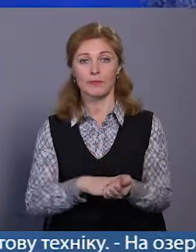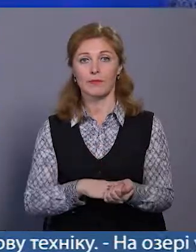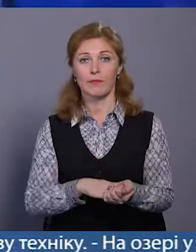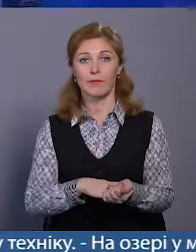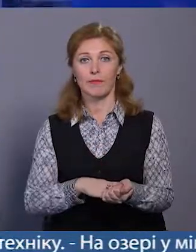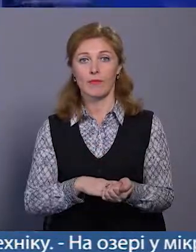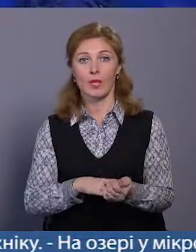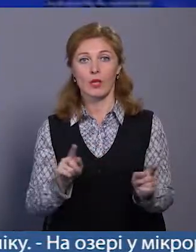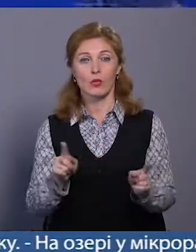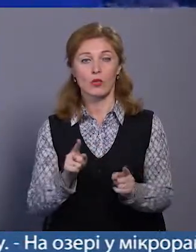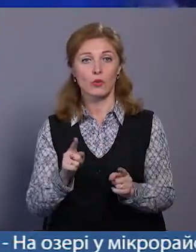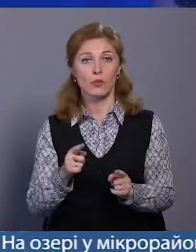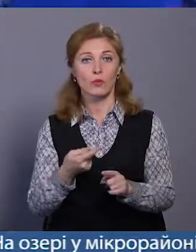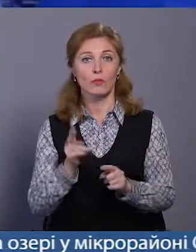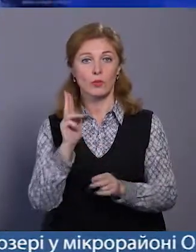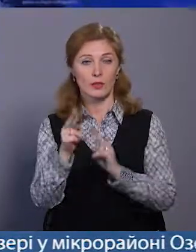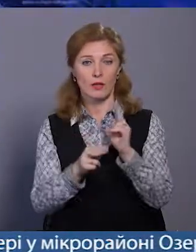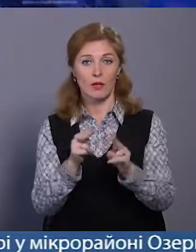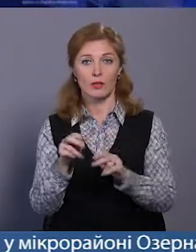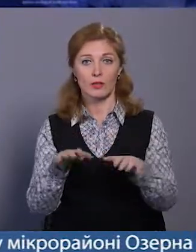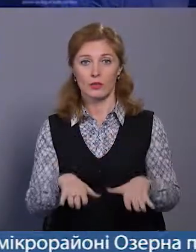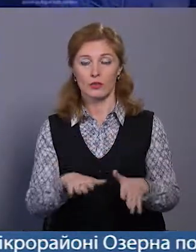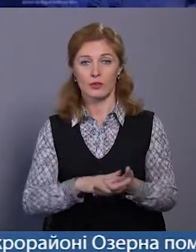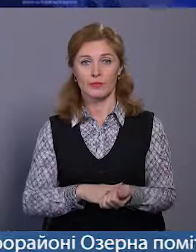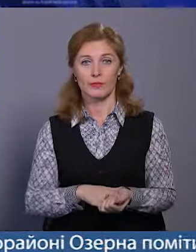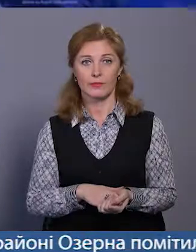запевнив, що вирок оскаржуватиме.